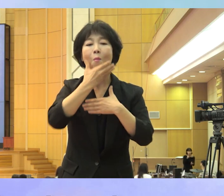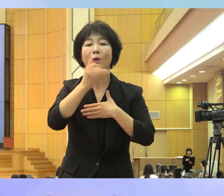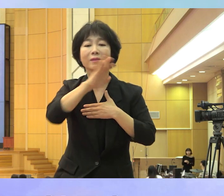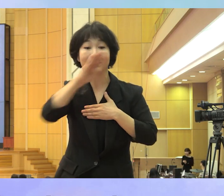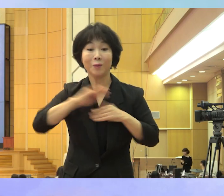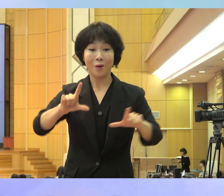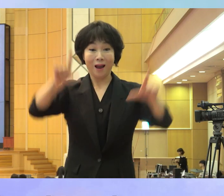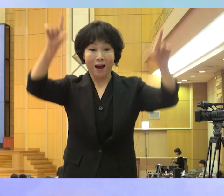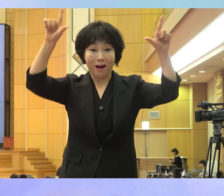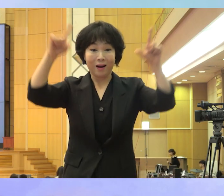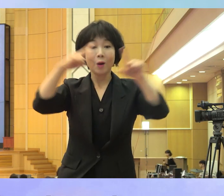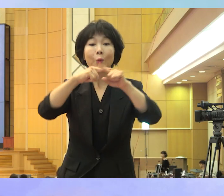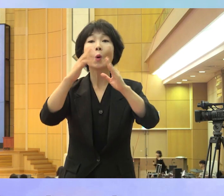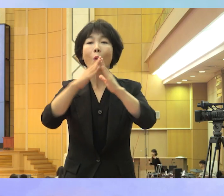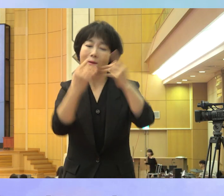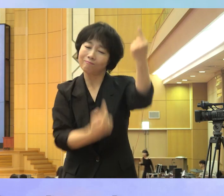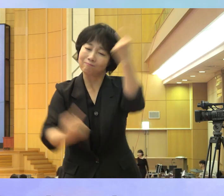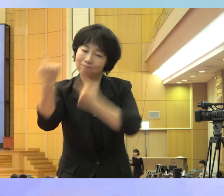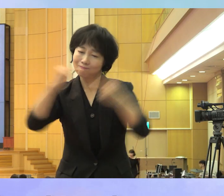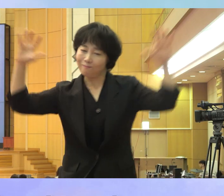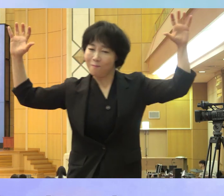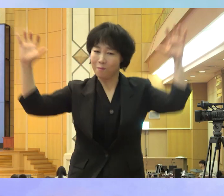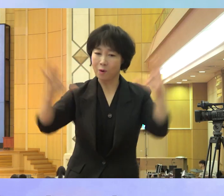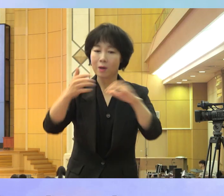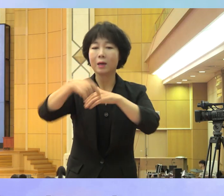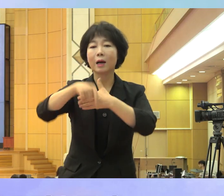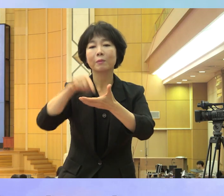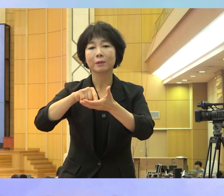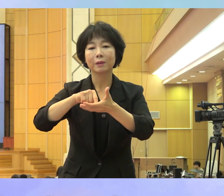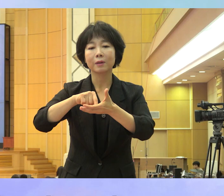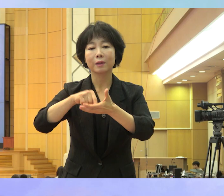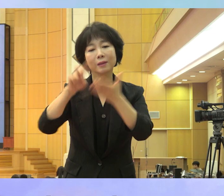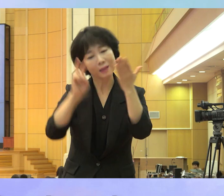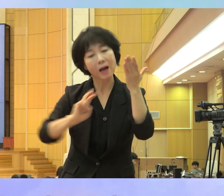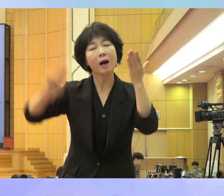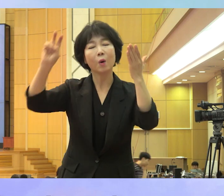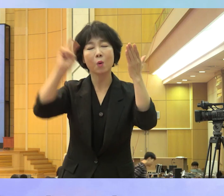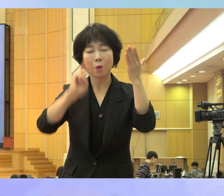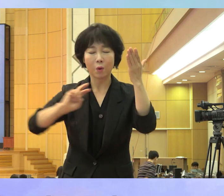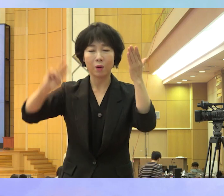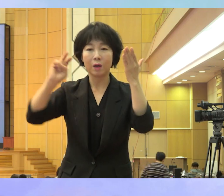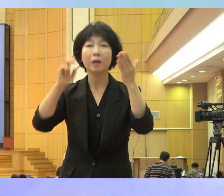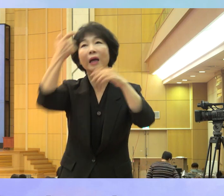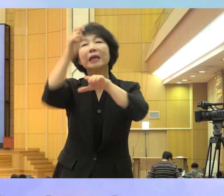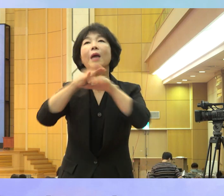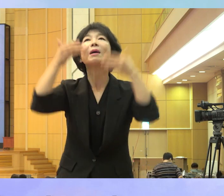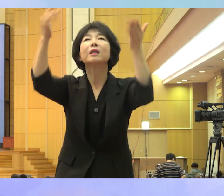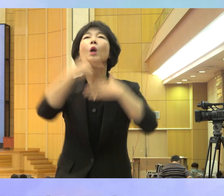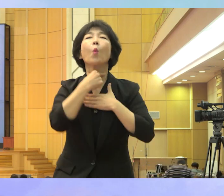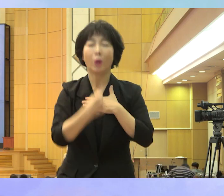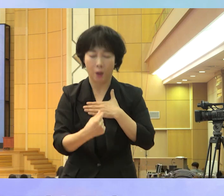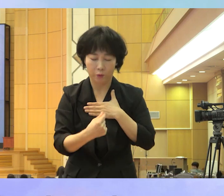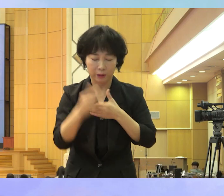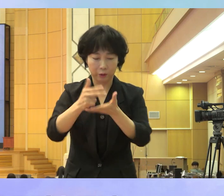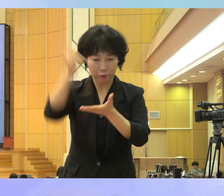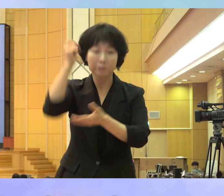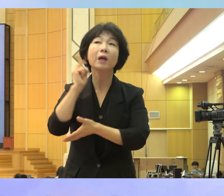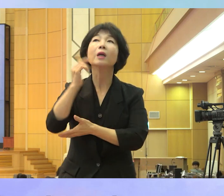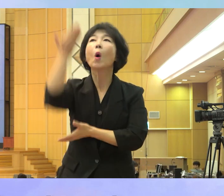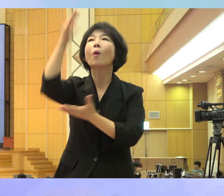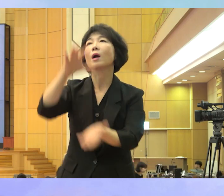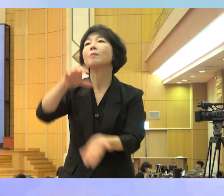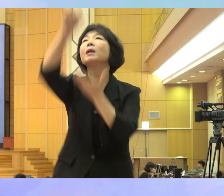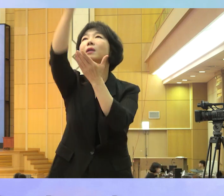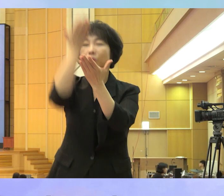주일 하나님의 몸된 전에 나와 감사함으로 찬송하며 주님께 예배하오니 주님